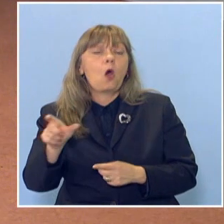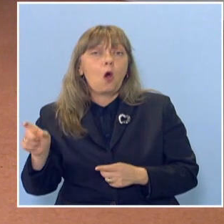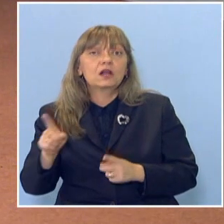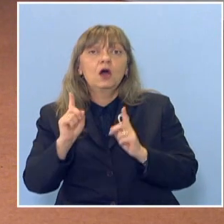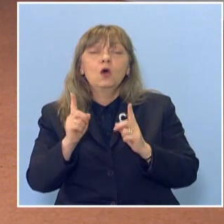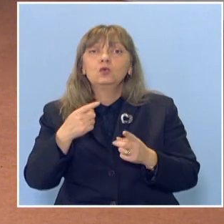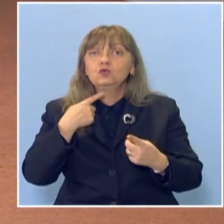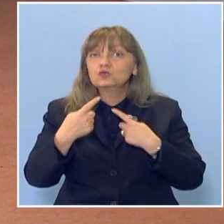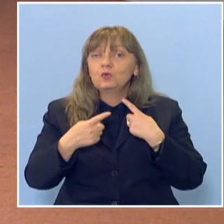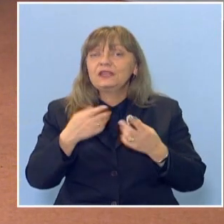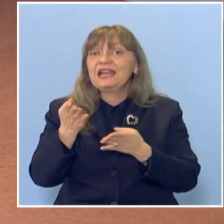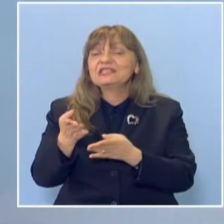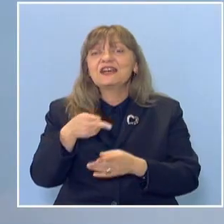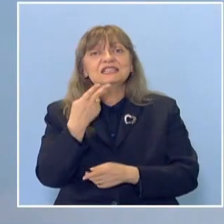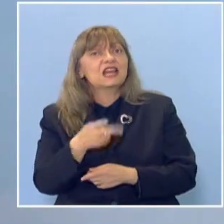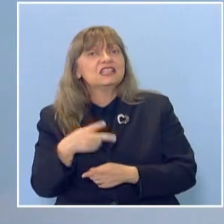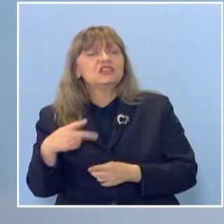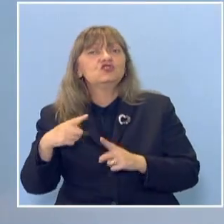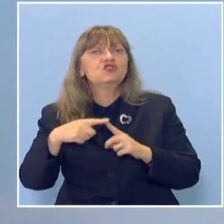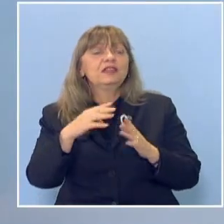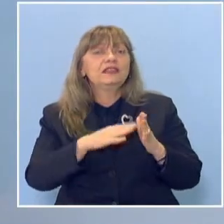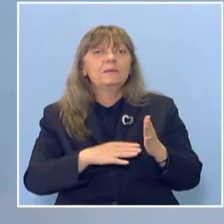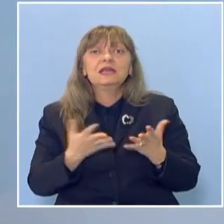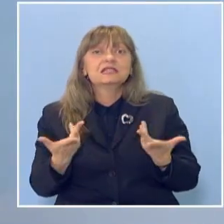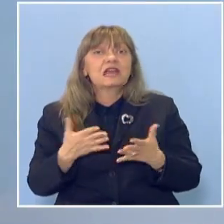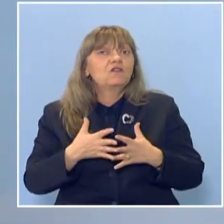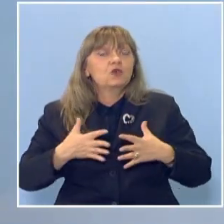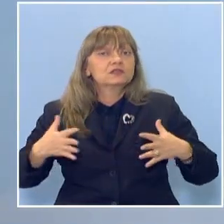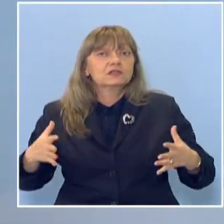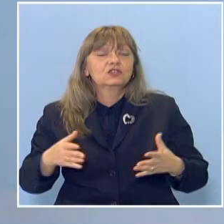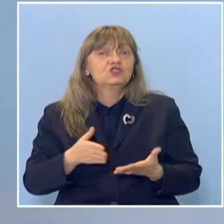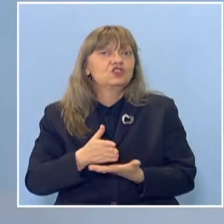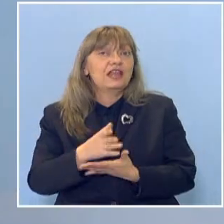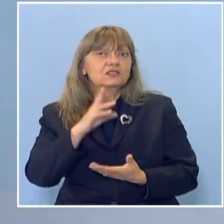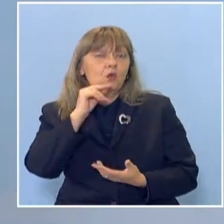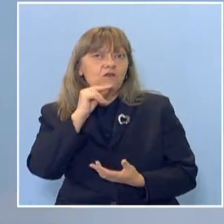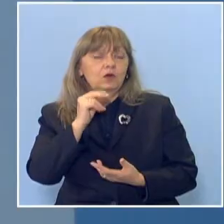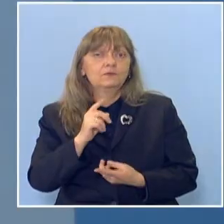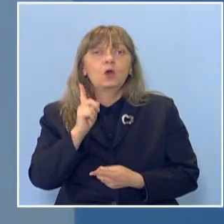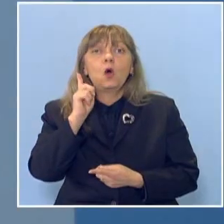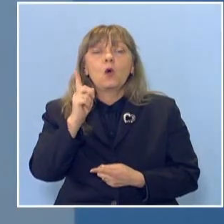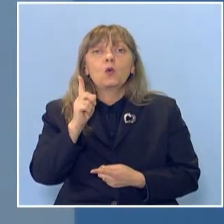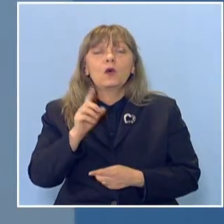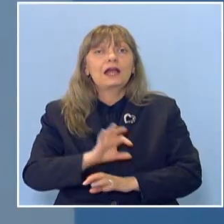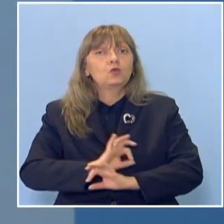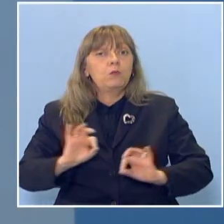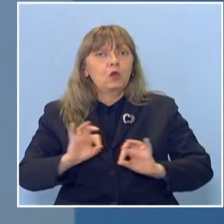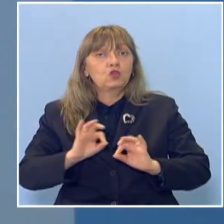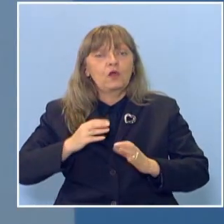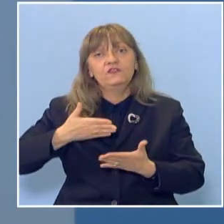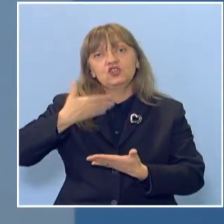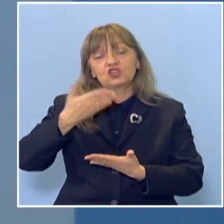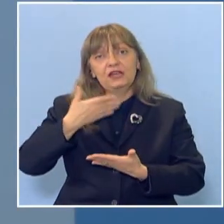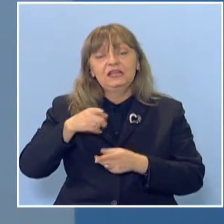различни теми. С какво се разширява кръгозора ви? Чрез ораторството. Когато подготвяш речта си, първо ти